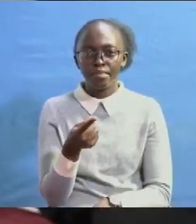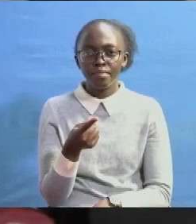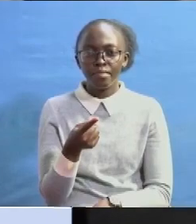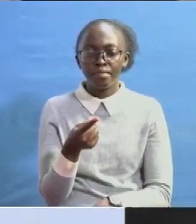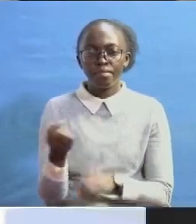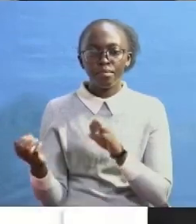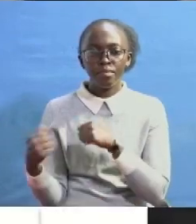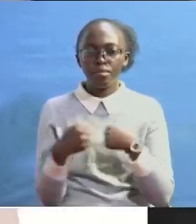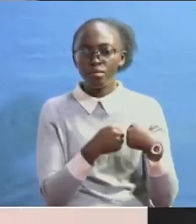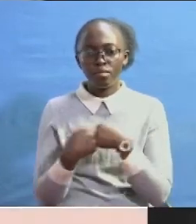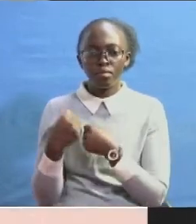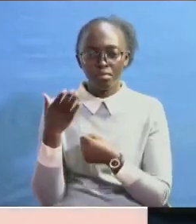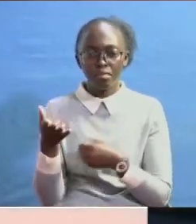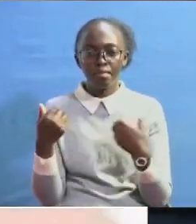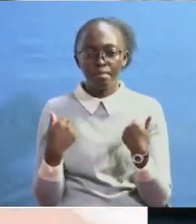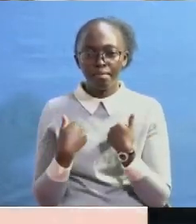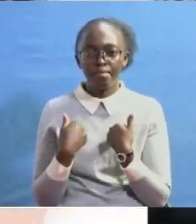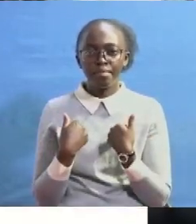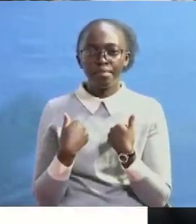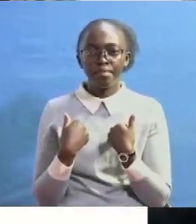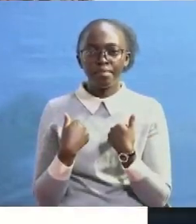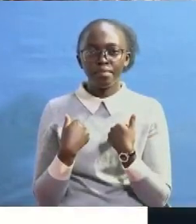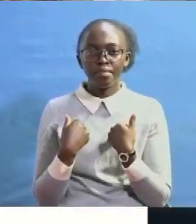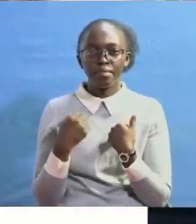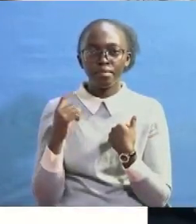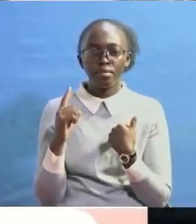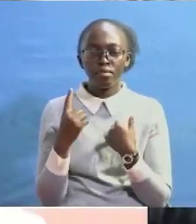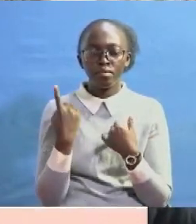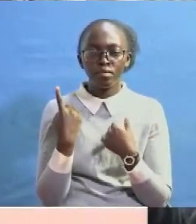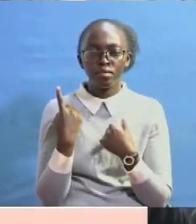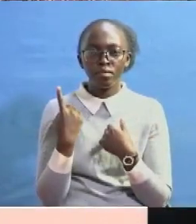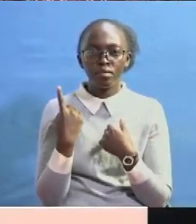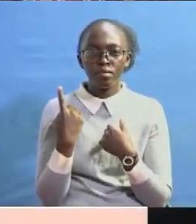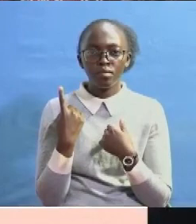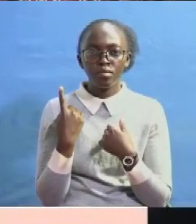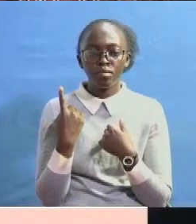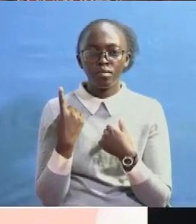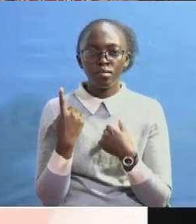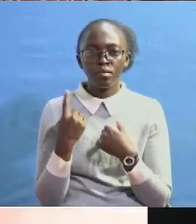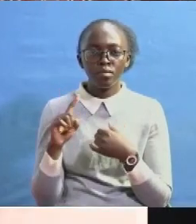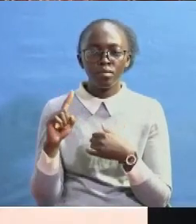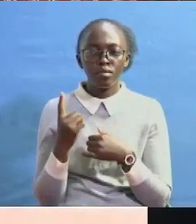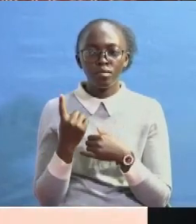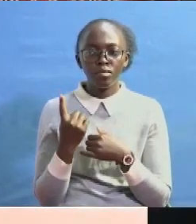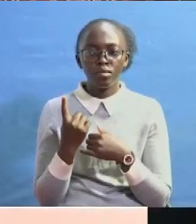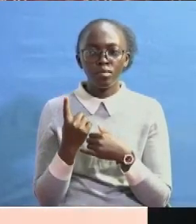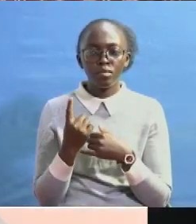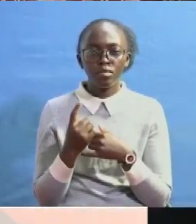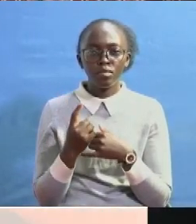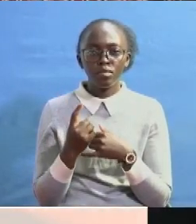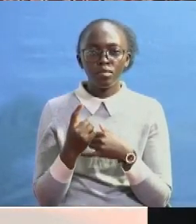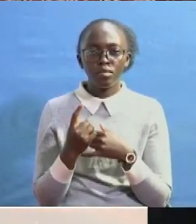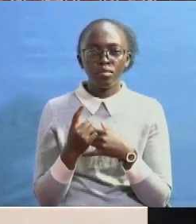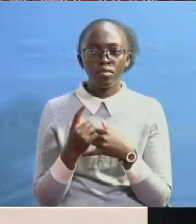changamoto zinazositisha kazi yao, ikiwa ni pamoja na sababu inayopelekea taasisi zaidi ya moja kufanya kazi sawa, hivyo kuleta ugumu